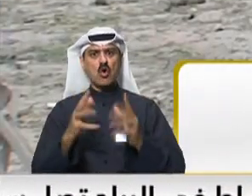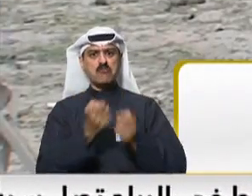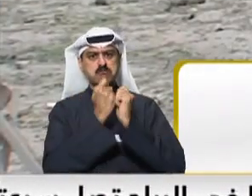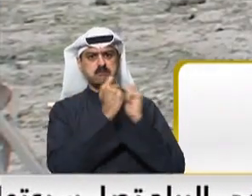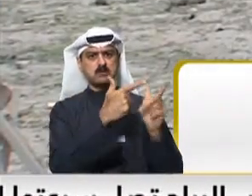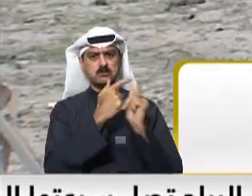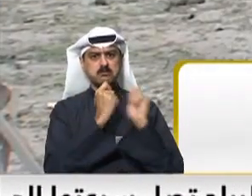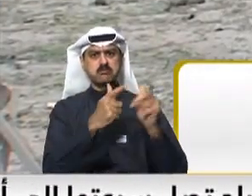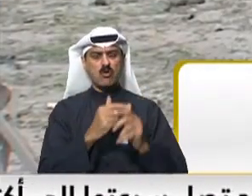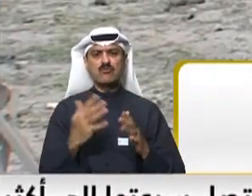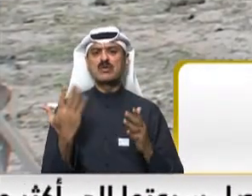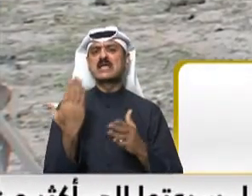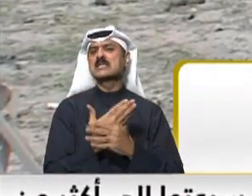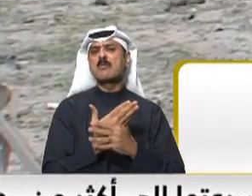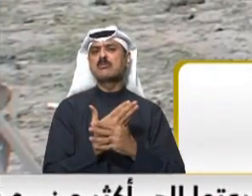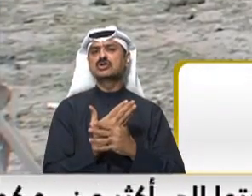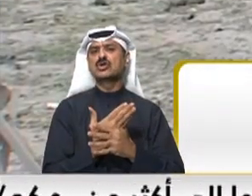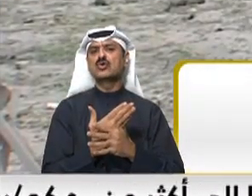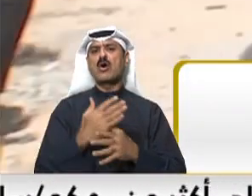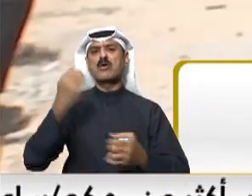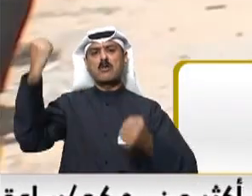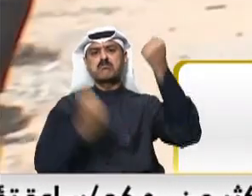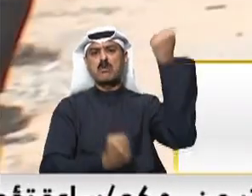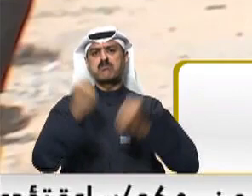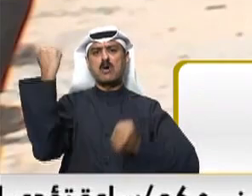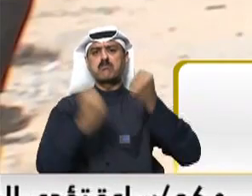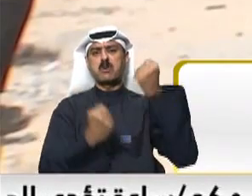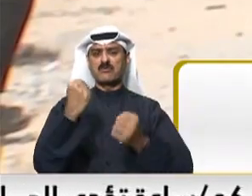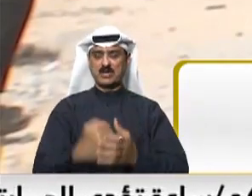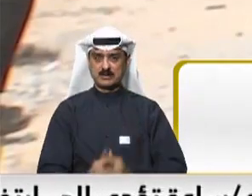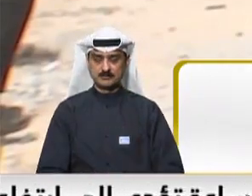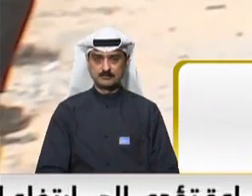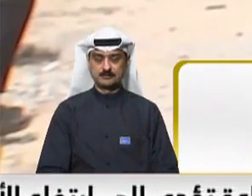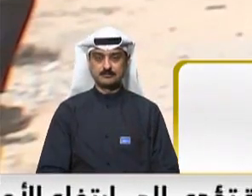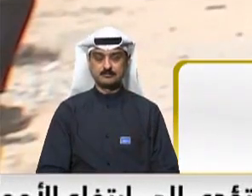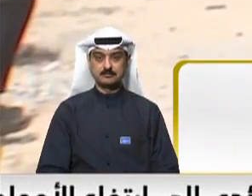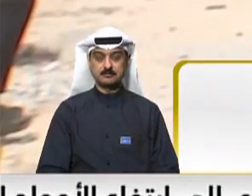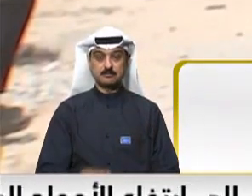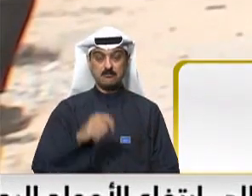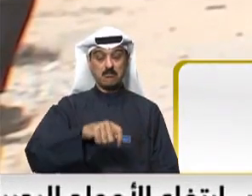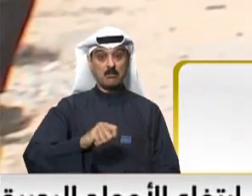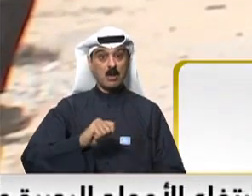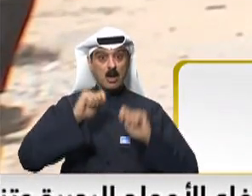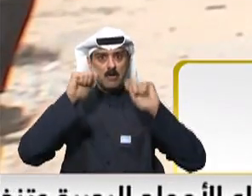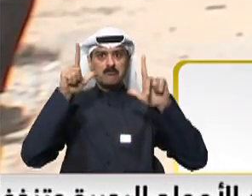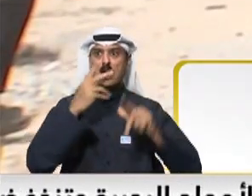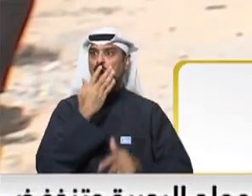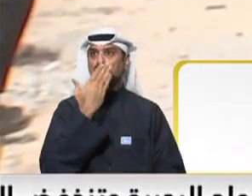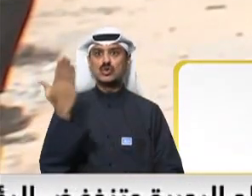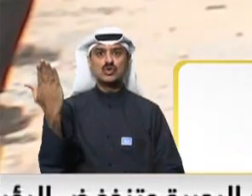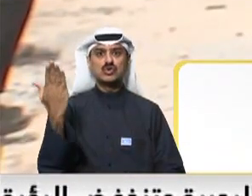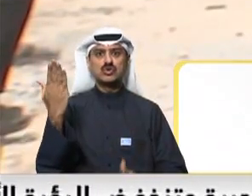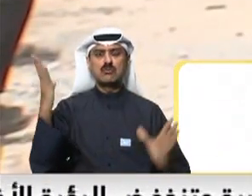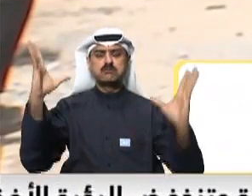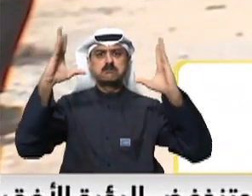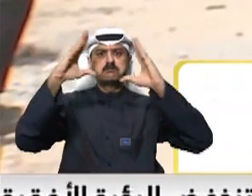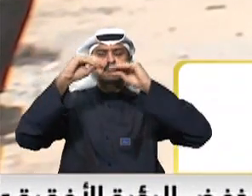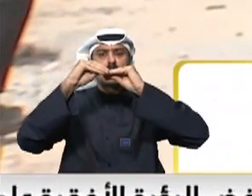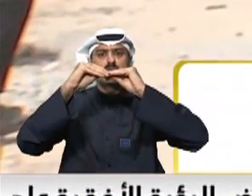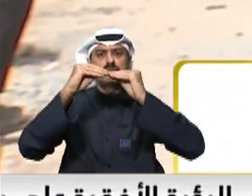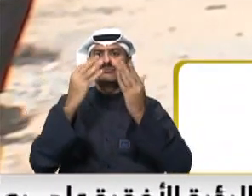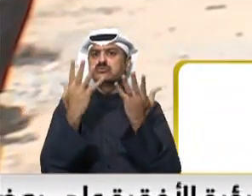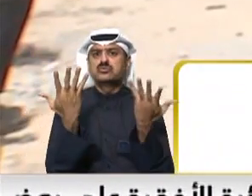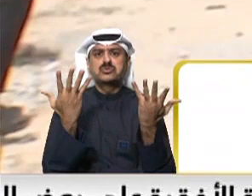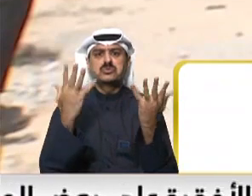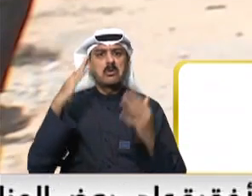القصف والموت المحقق. قاعدين ما استفقت إلا الدنيا صارت سودة، بعرفش إيش فيه، وزي